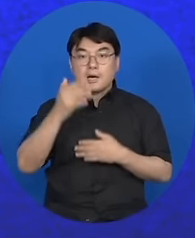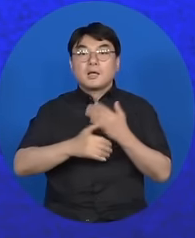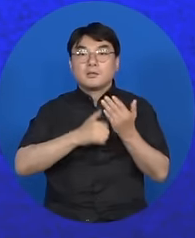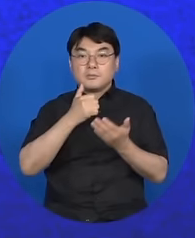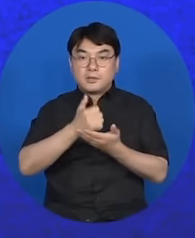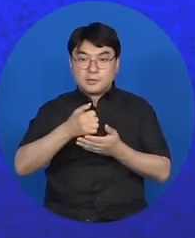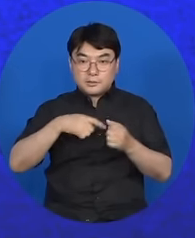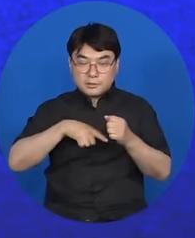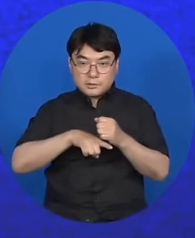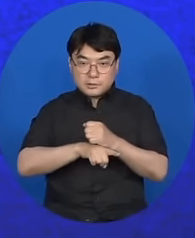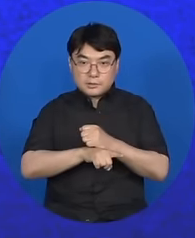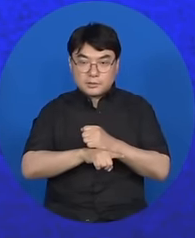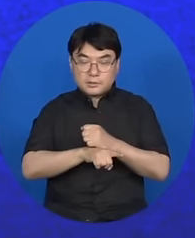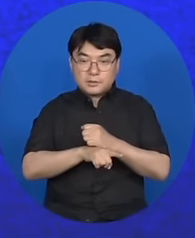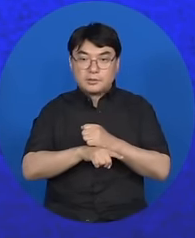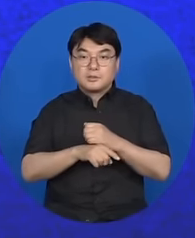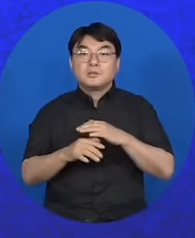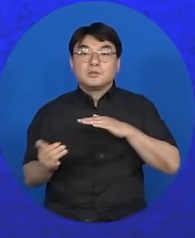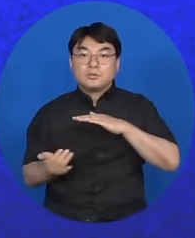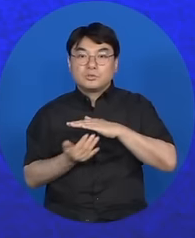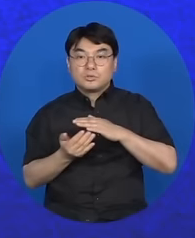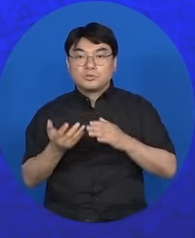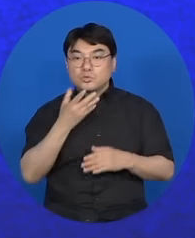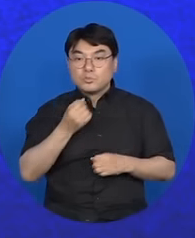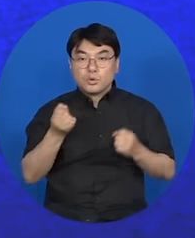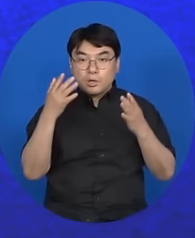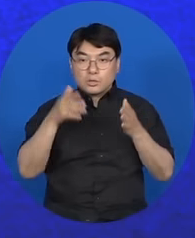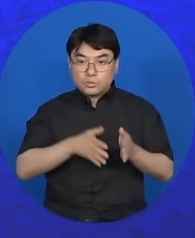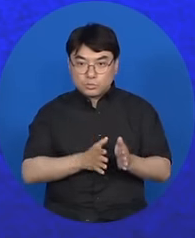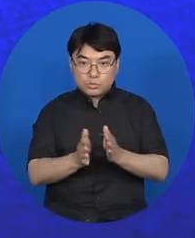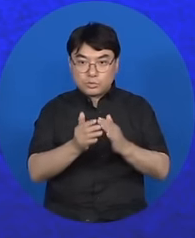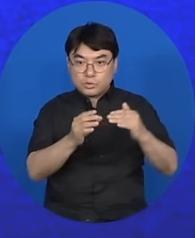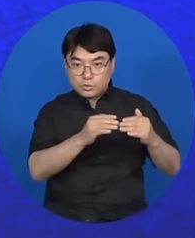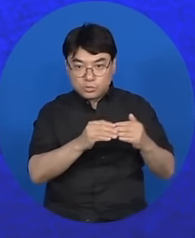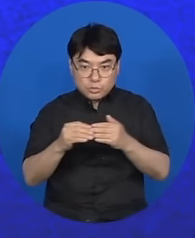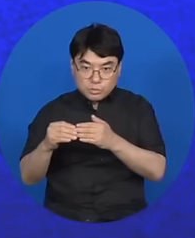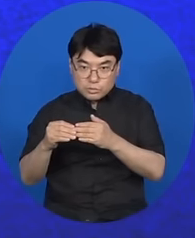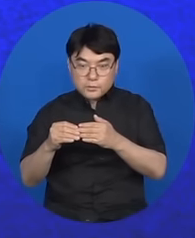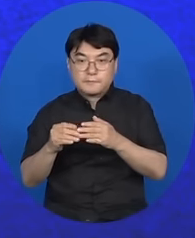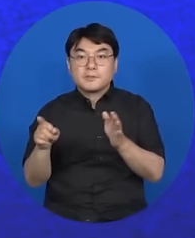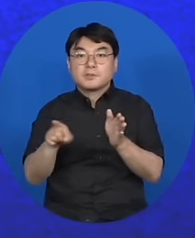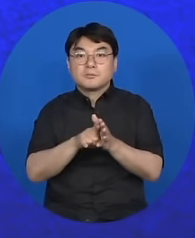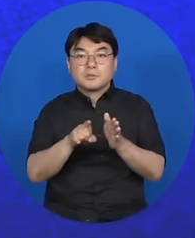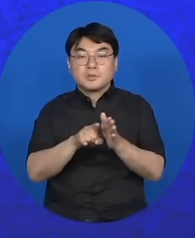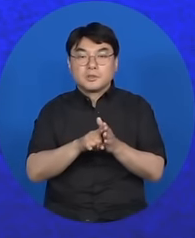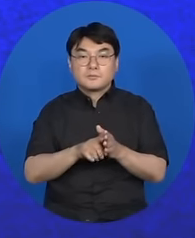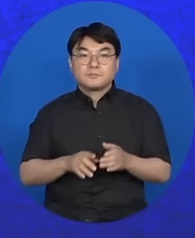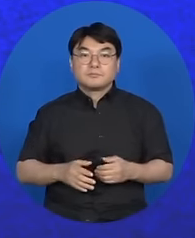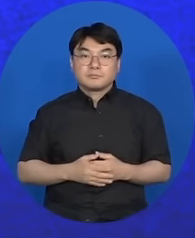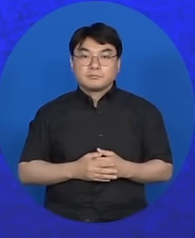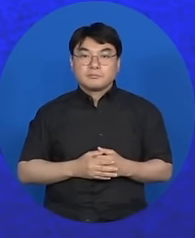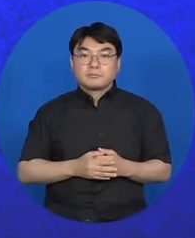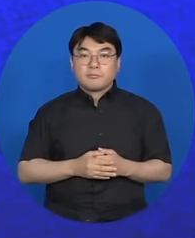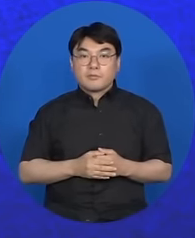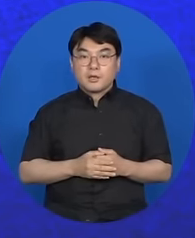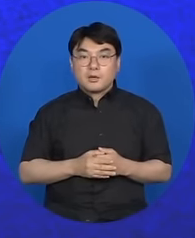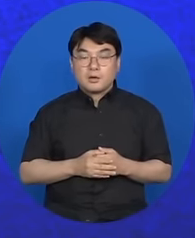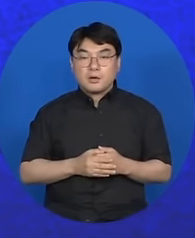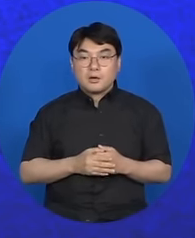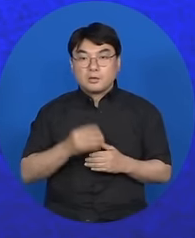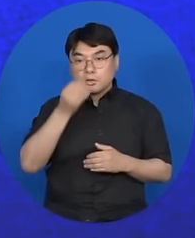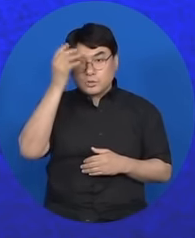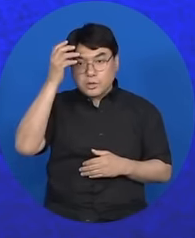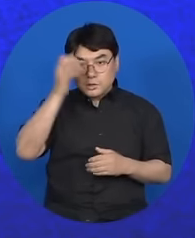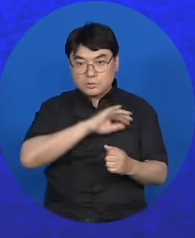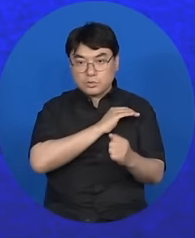이루는 여러분들의 축복의 통로가 되게 하실 줄로 믿습니다. 사랑하는 여러분, 성령의 능력으로 이 지옥의 집의 철학을